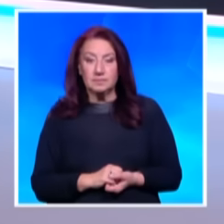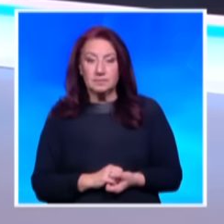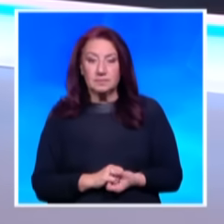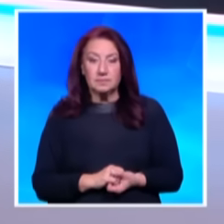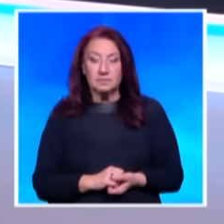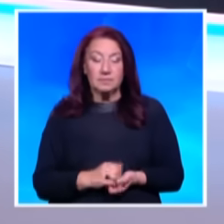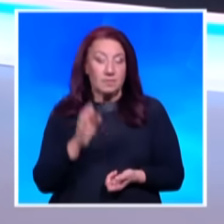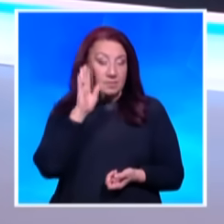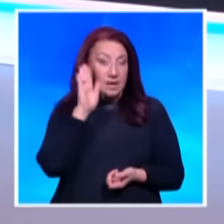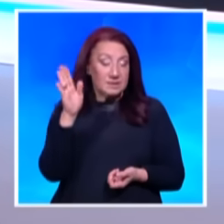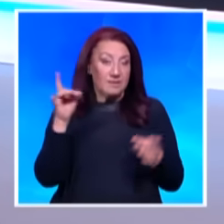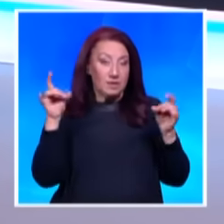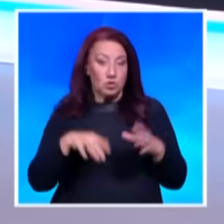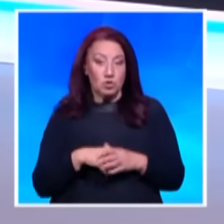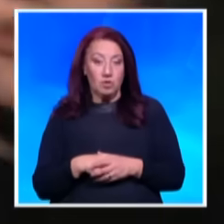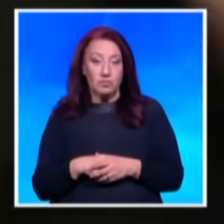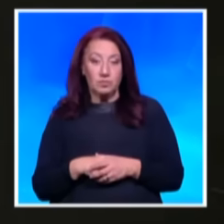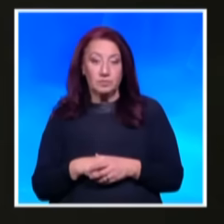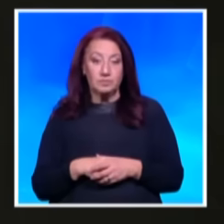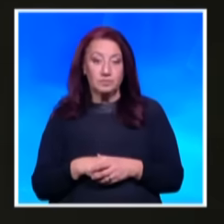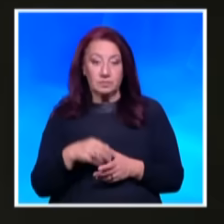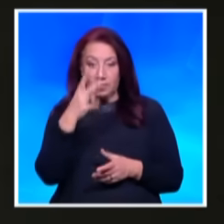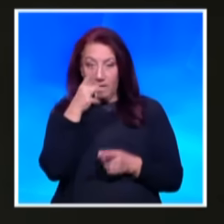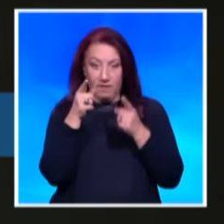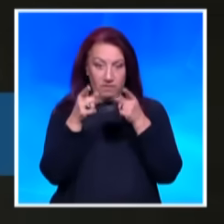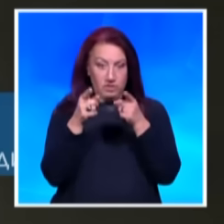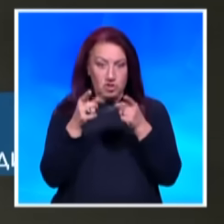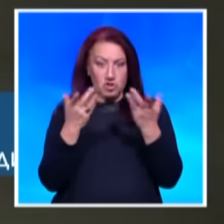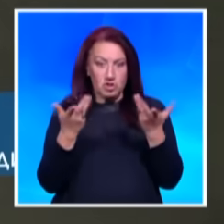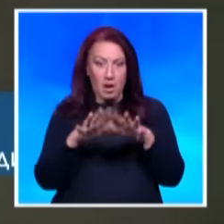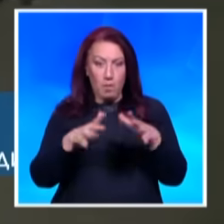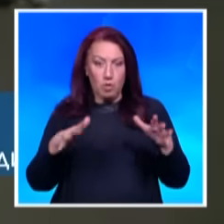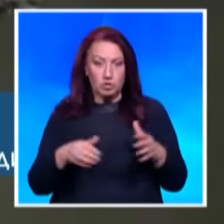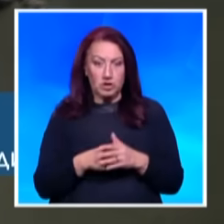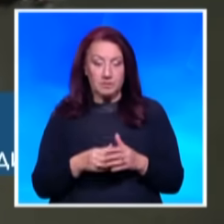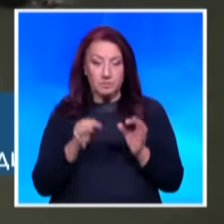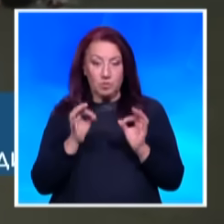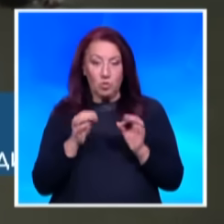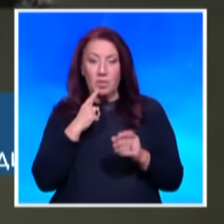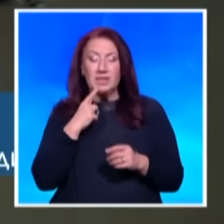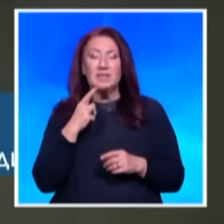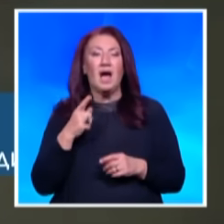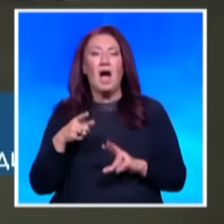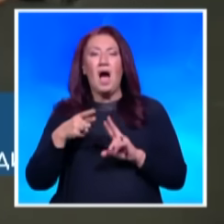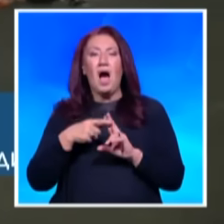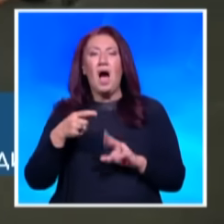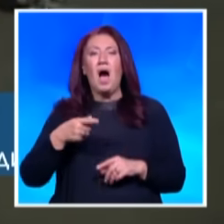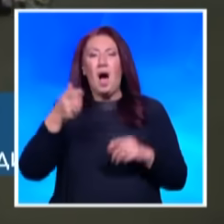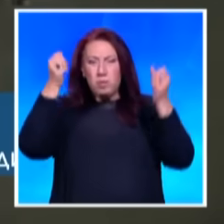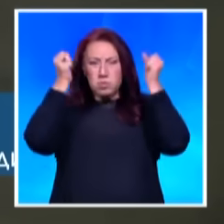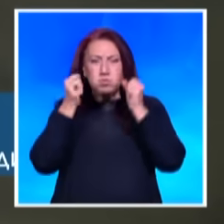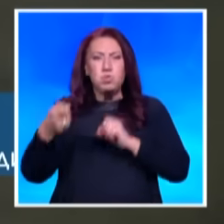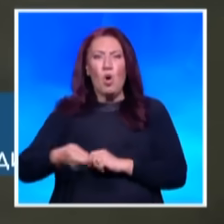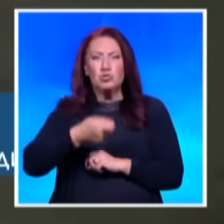Здравейте отново от нас. Бързам да изляза от кадъра, за да видите каква е обстановката в момента. В този момент пожарникарите успяват да стигнат